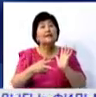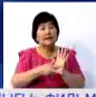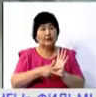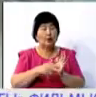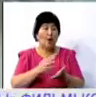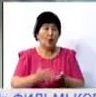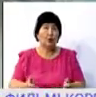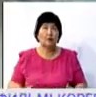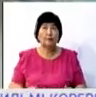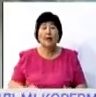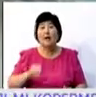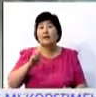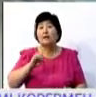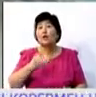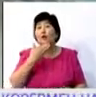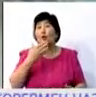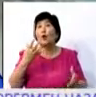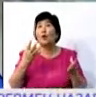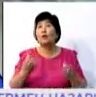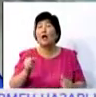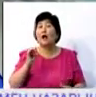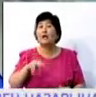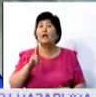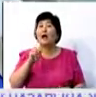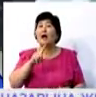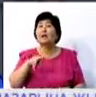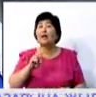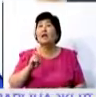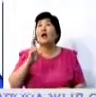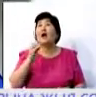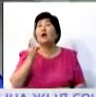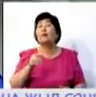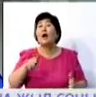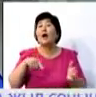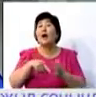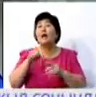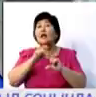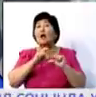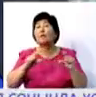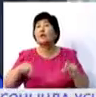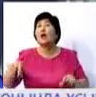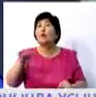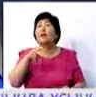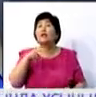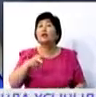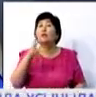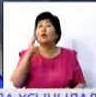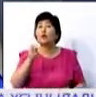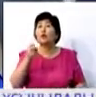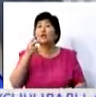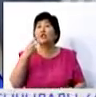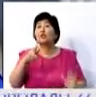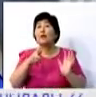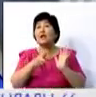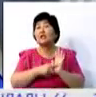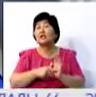отыр. Тестілеудің соңғы күнінде Арал, Қазалы, Қармақшы ауданы және қала мектептерінен барлығы